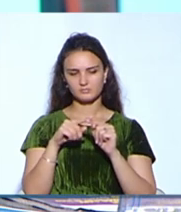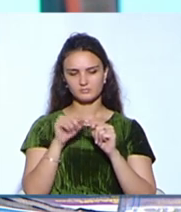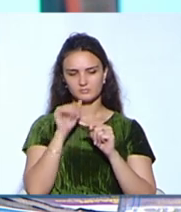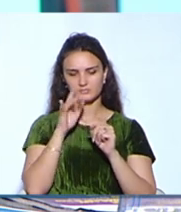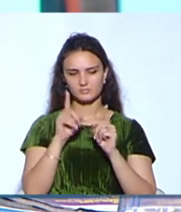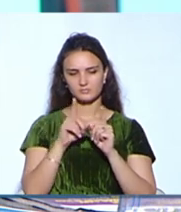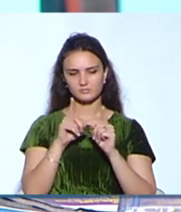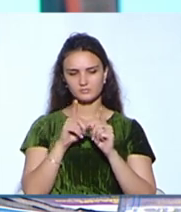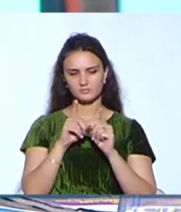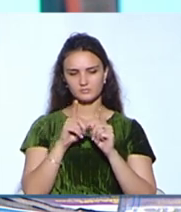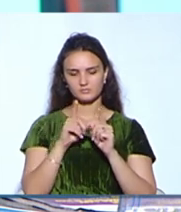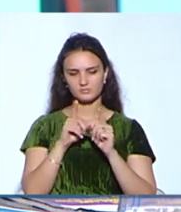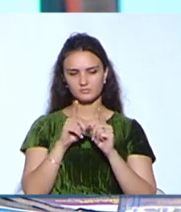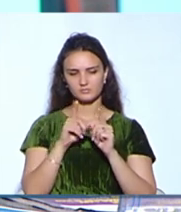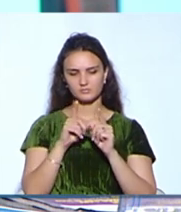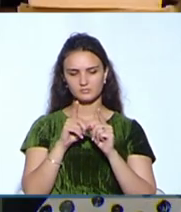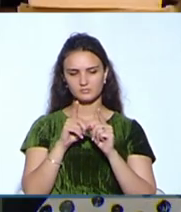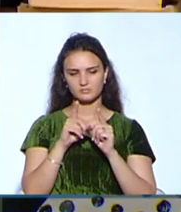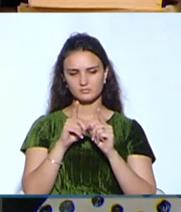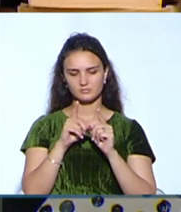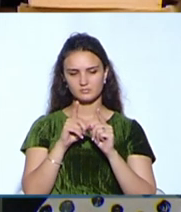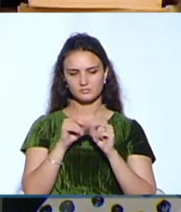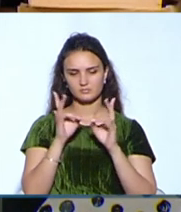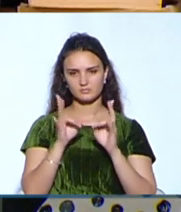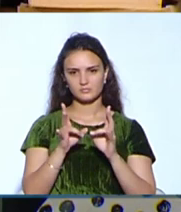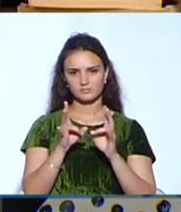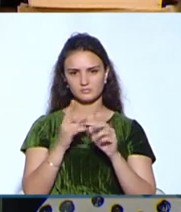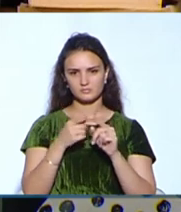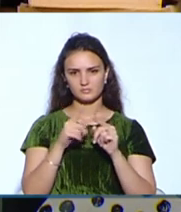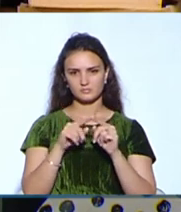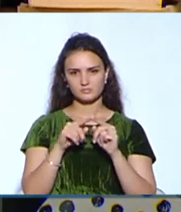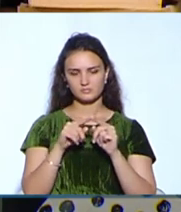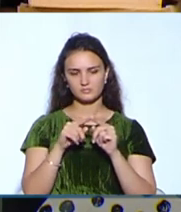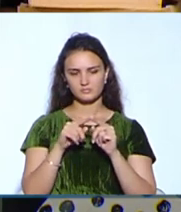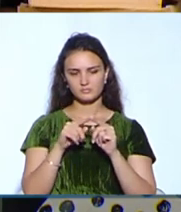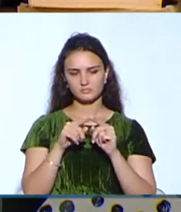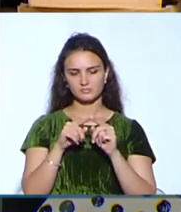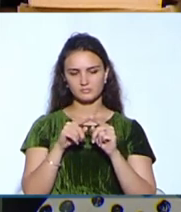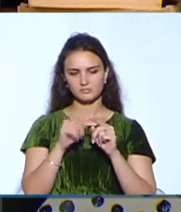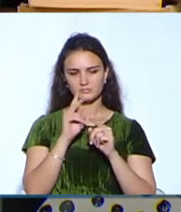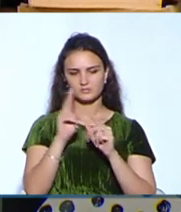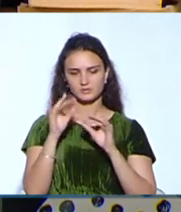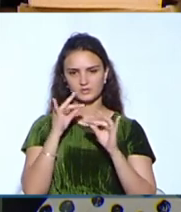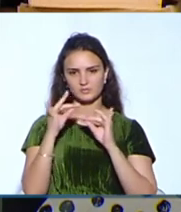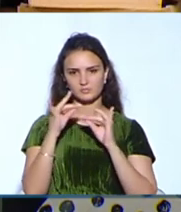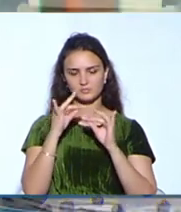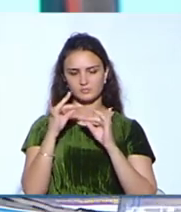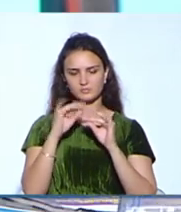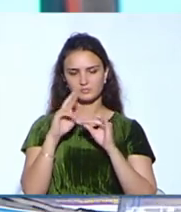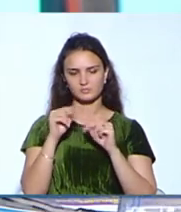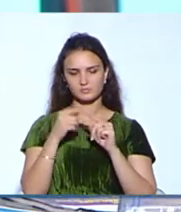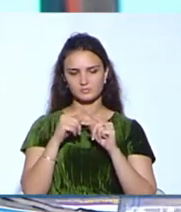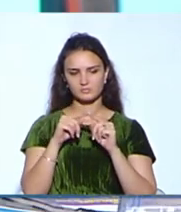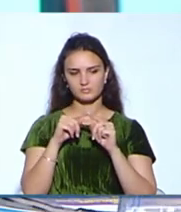თითქოს ჩემ აკი არ მოიგონა, ალბათ მოხდა ერთხელ შემთხვევით, რომ ვიღაცას ესაუბრებოდა და